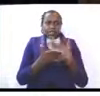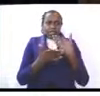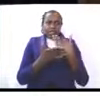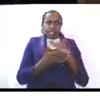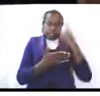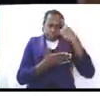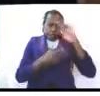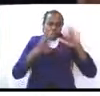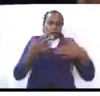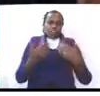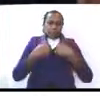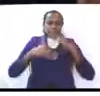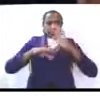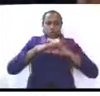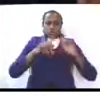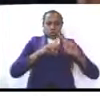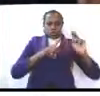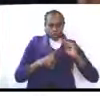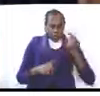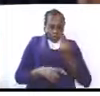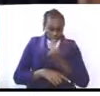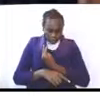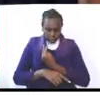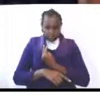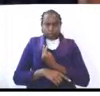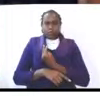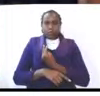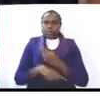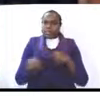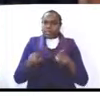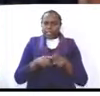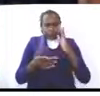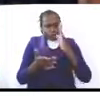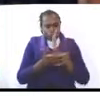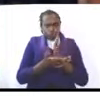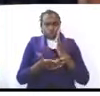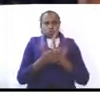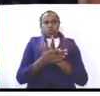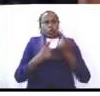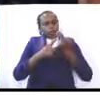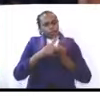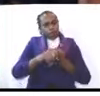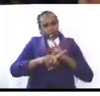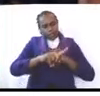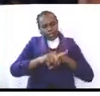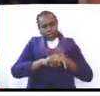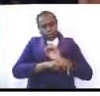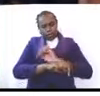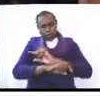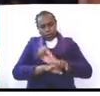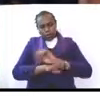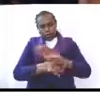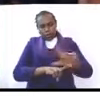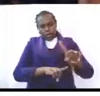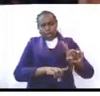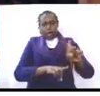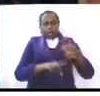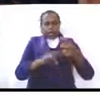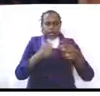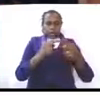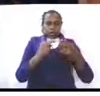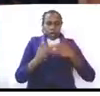umekuwa mwema katika maisha yetu. Ni kweli tangu COVID-19 kufika na kuingia katika nchi